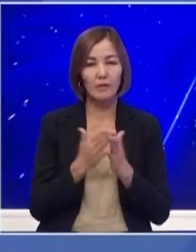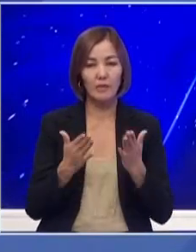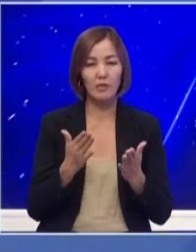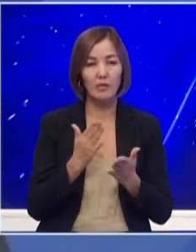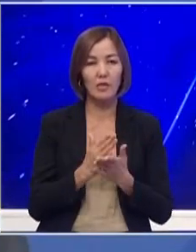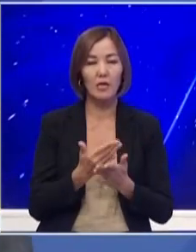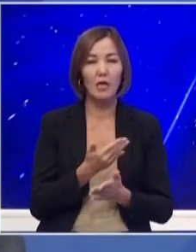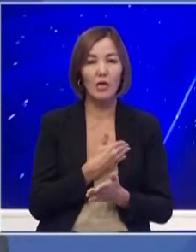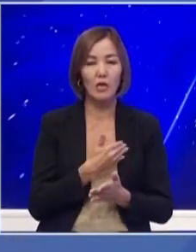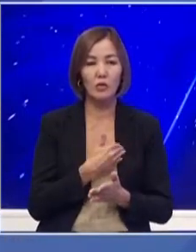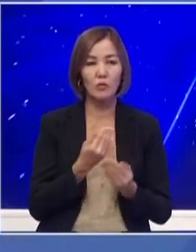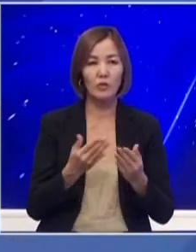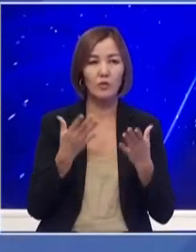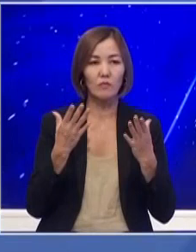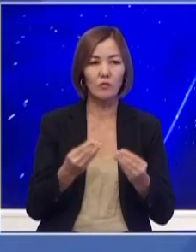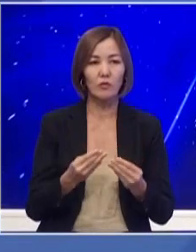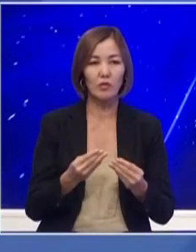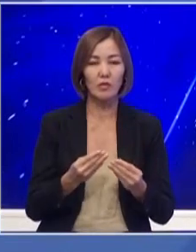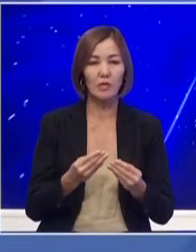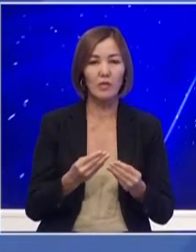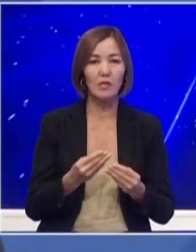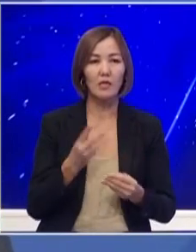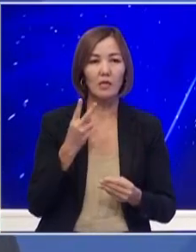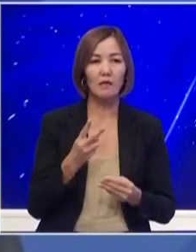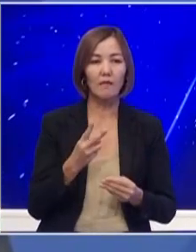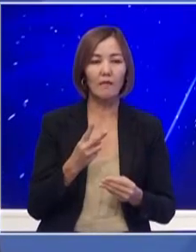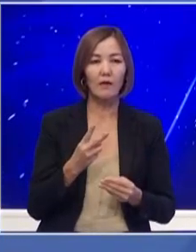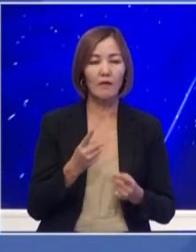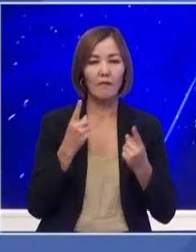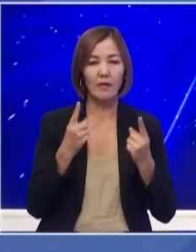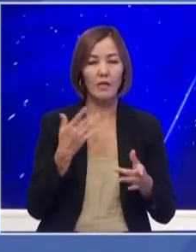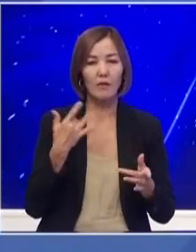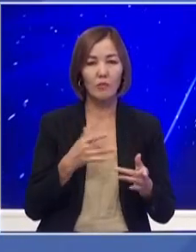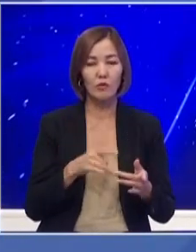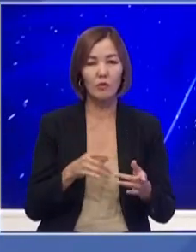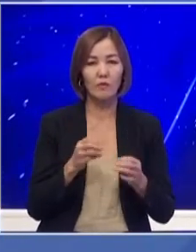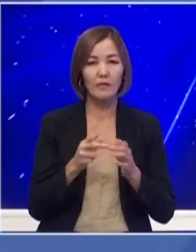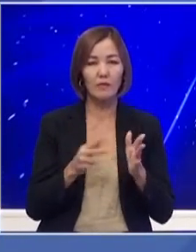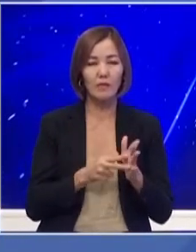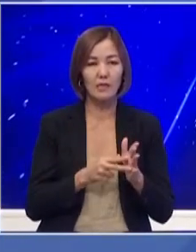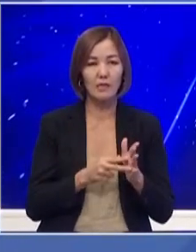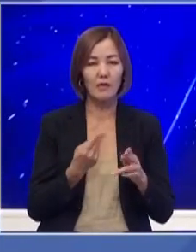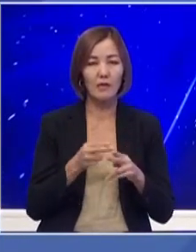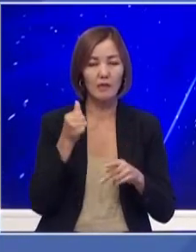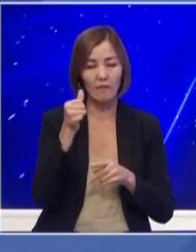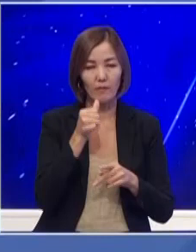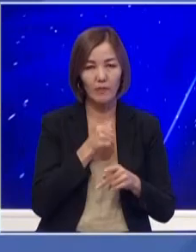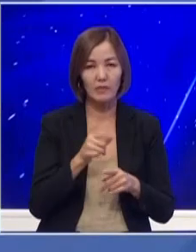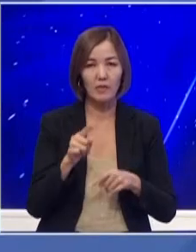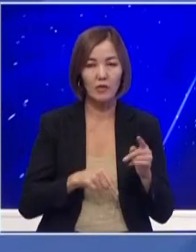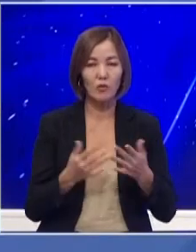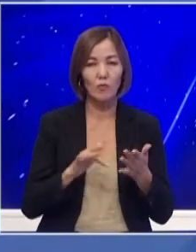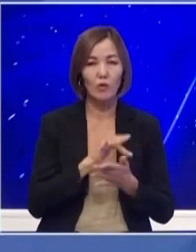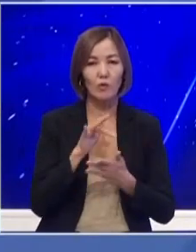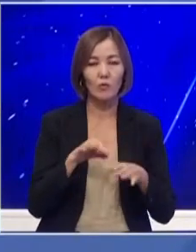книге. Хочу отметить, на сегодняшний день уже вышли 2 издания о великом кюйши. 18 числа этого месяца в его родном